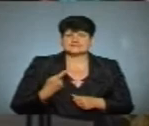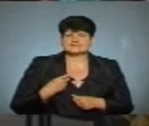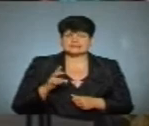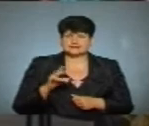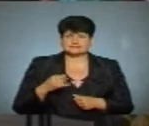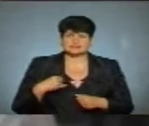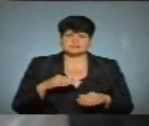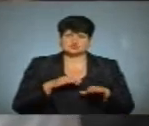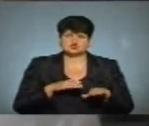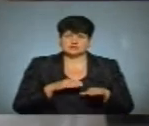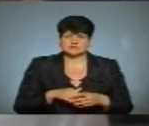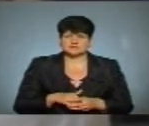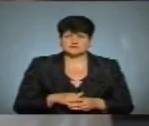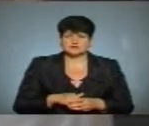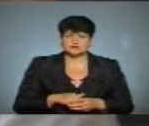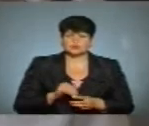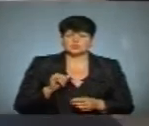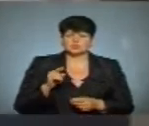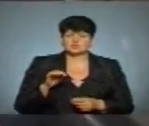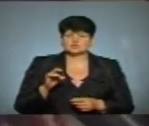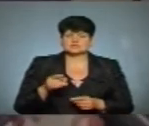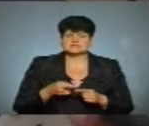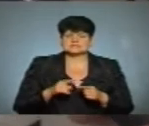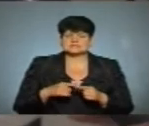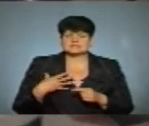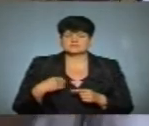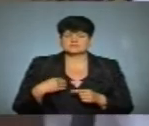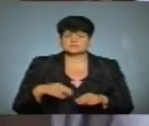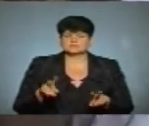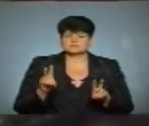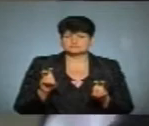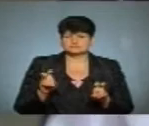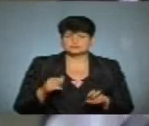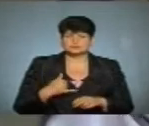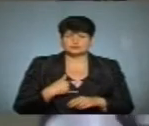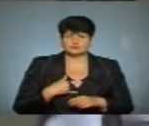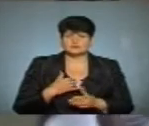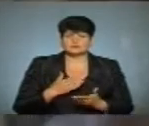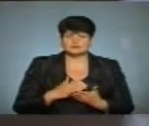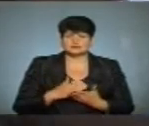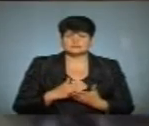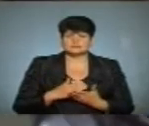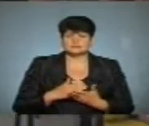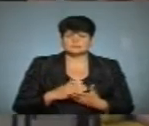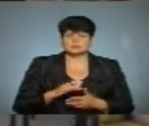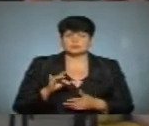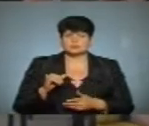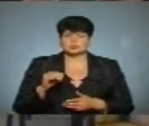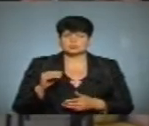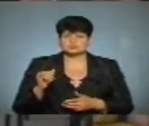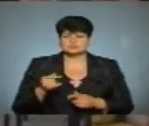нам шила узори з львівського походження. У мене є ружі,